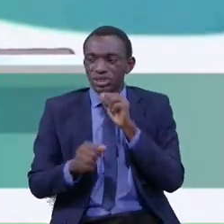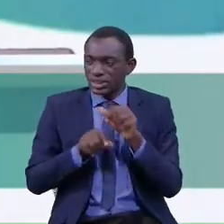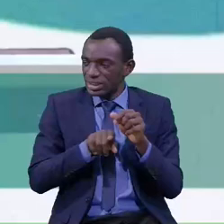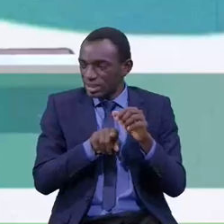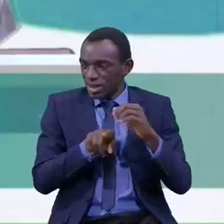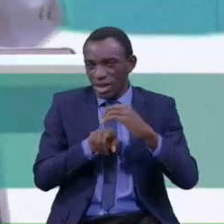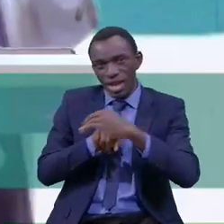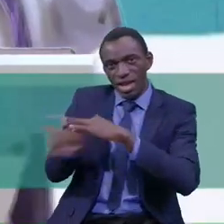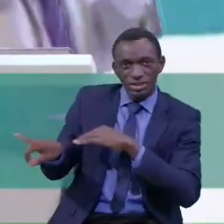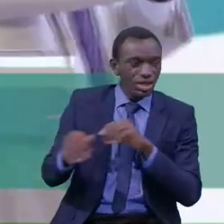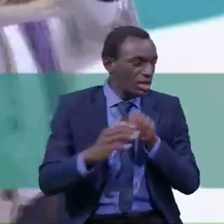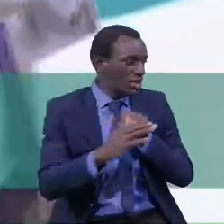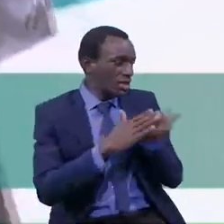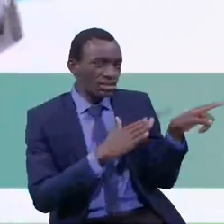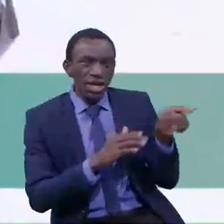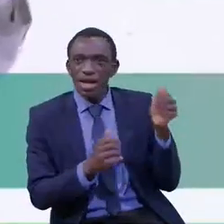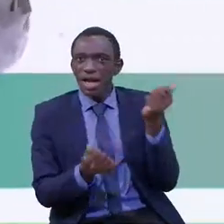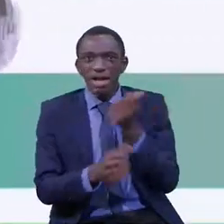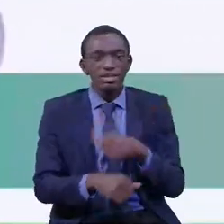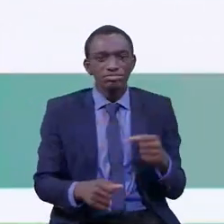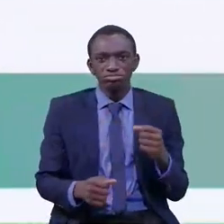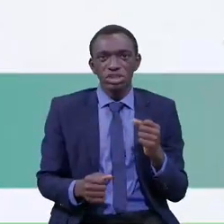Ça ne peut pas être enregistré.